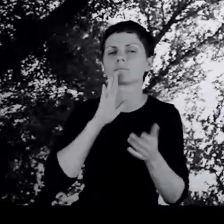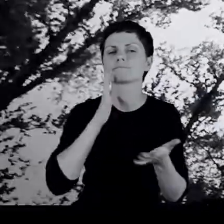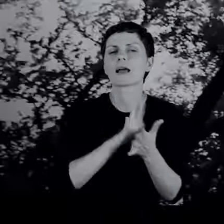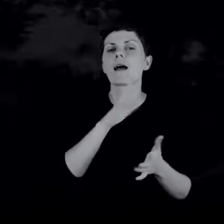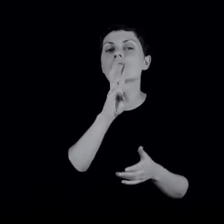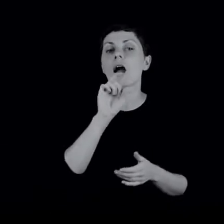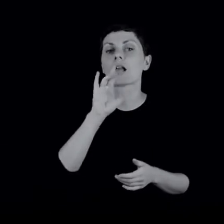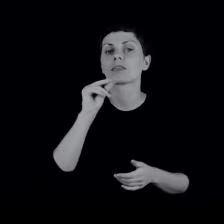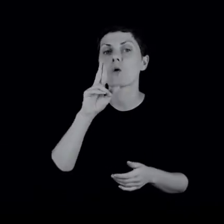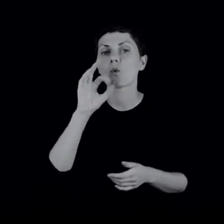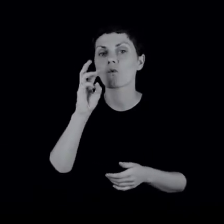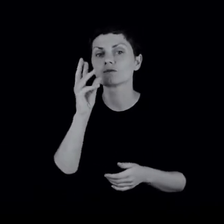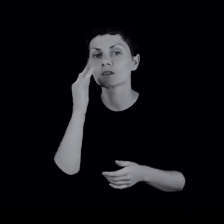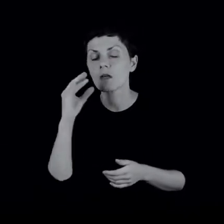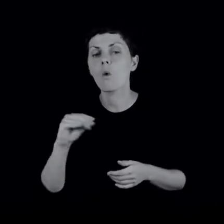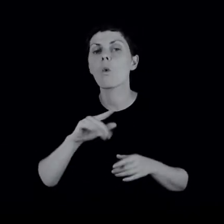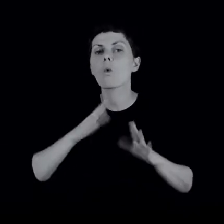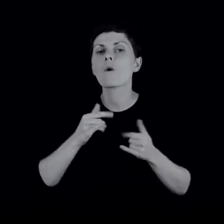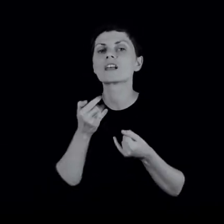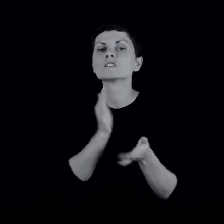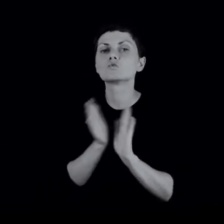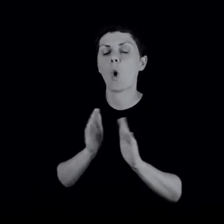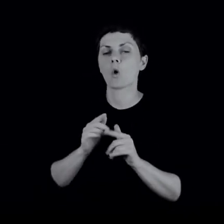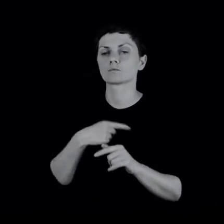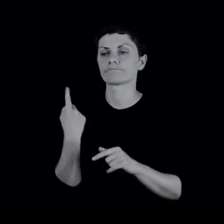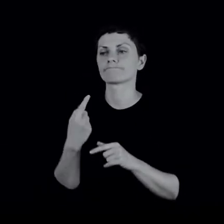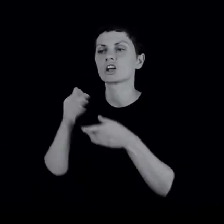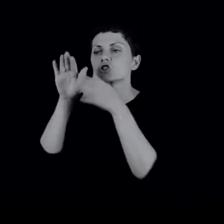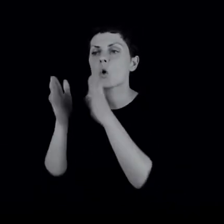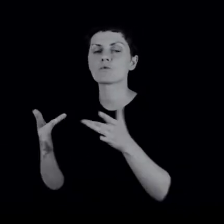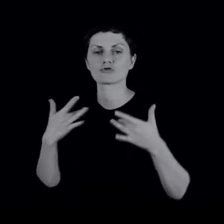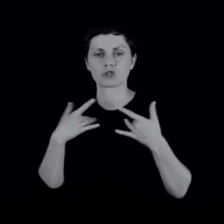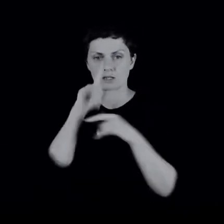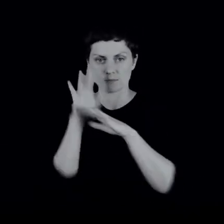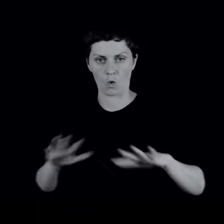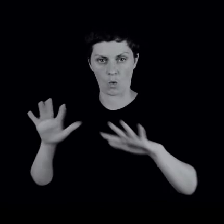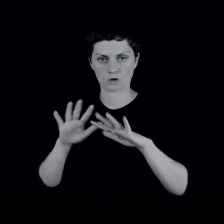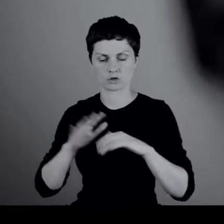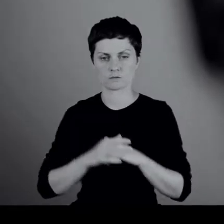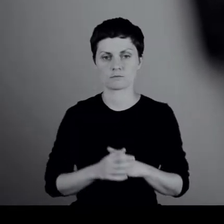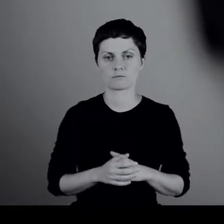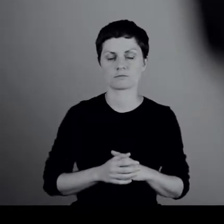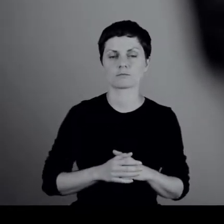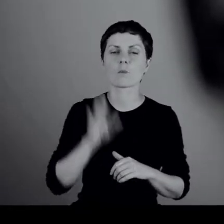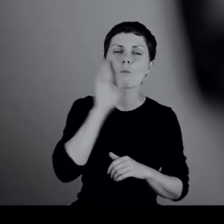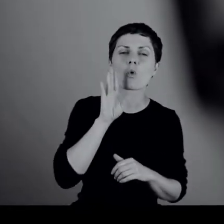wagnerowskim, jest to, w jaki sposób kształtujemy nasze życie społeczne. Tak